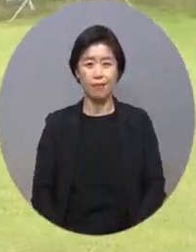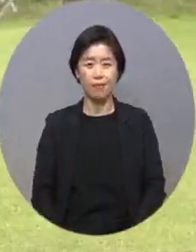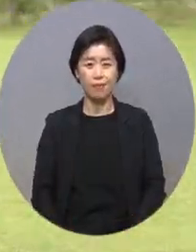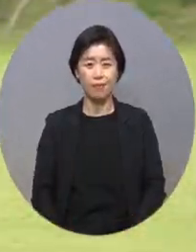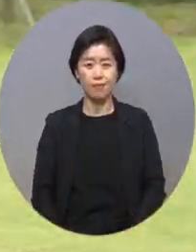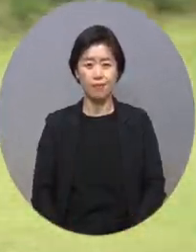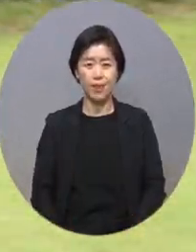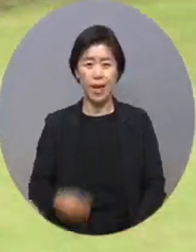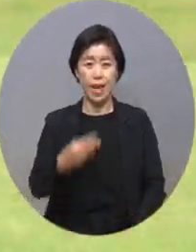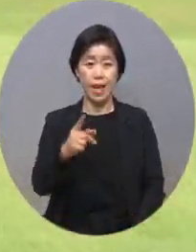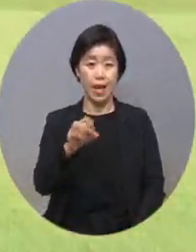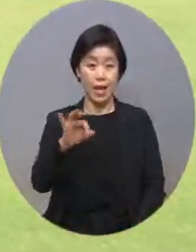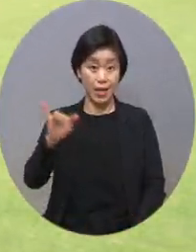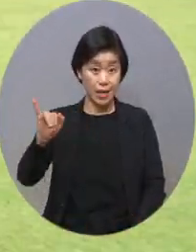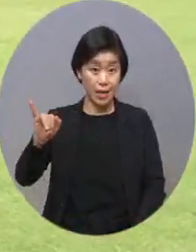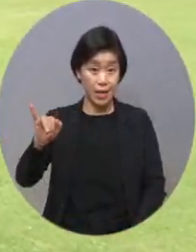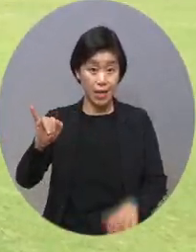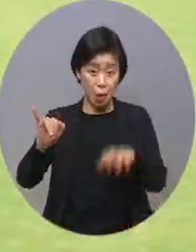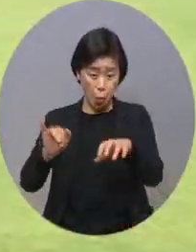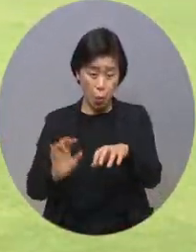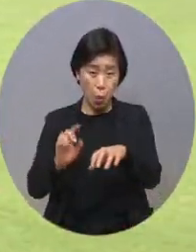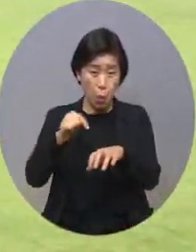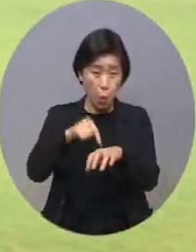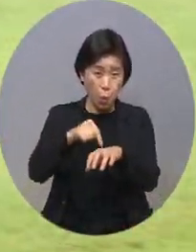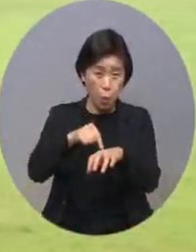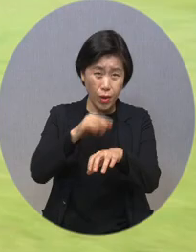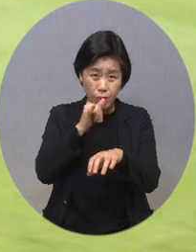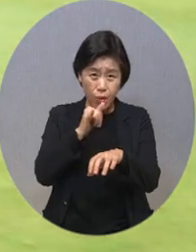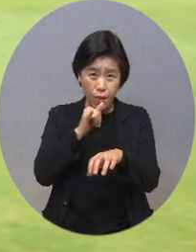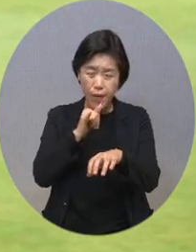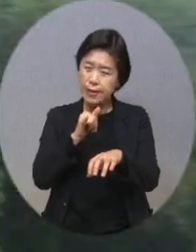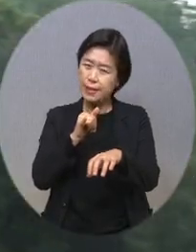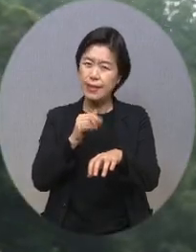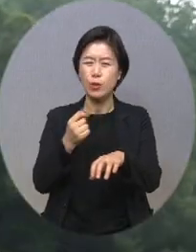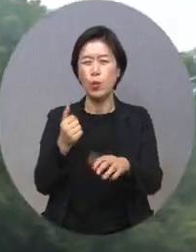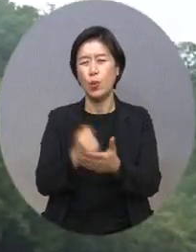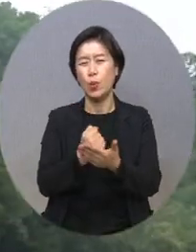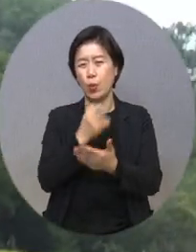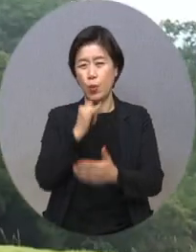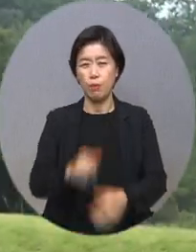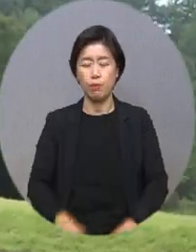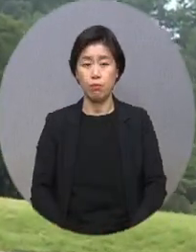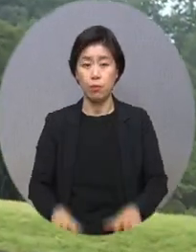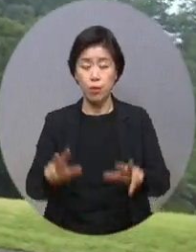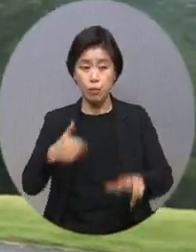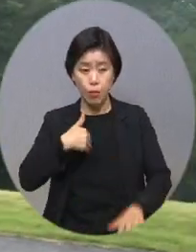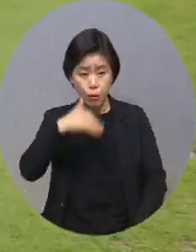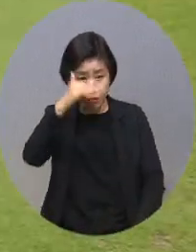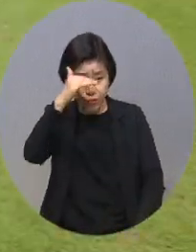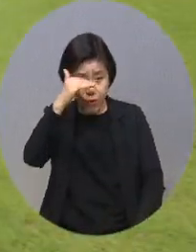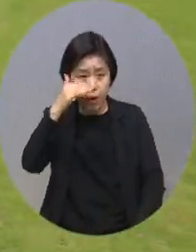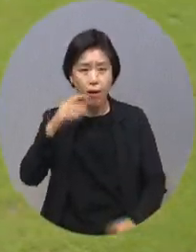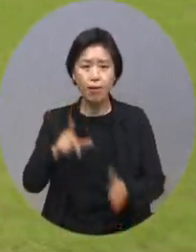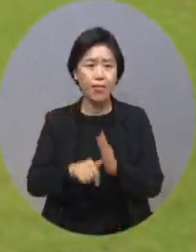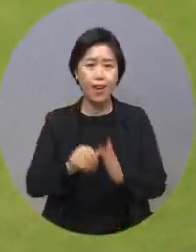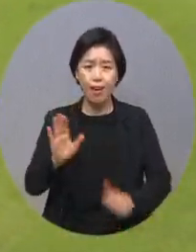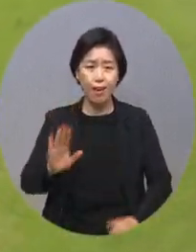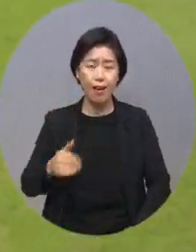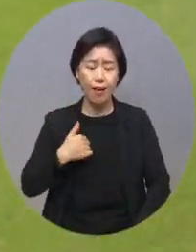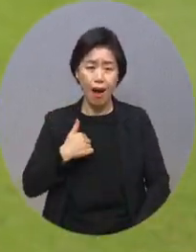나이가 요렇게 되는 나이여가지고 좀 아쉽다. 아, 근데 지금 이거 구경할 때가 아닌데, 나